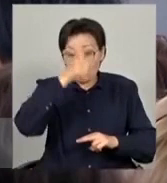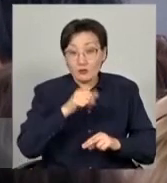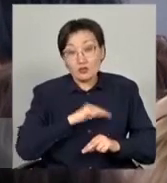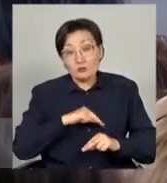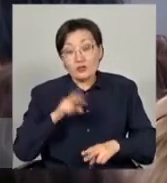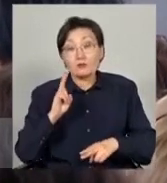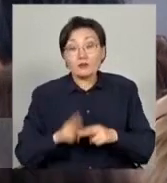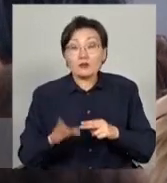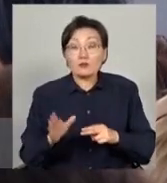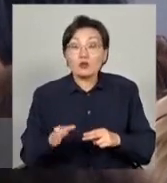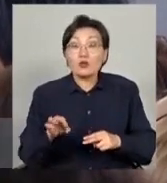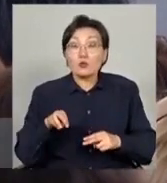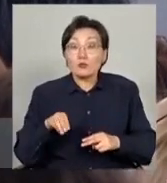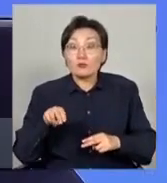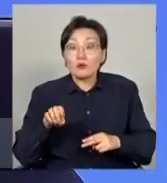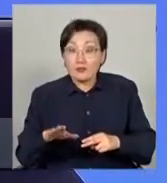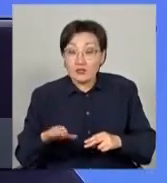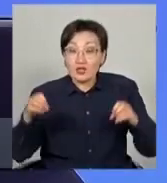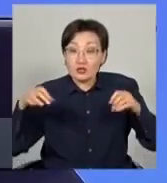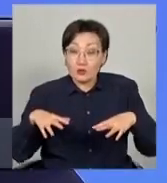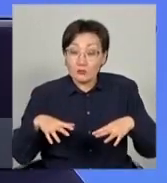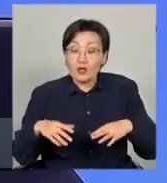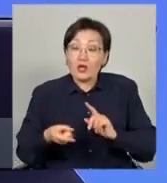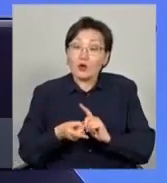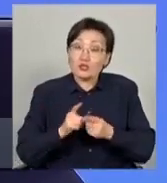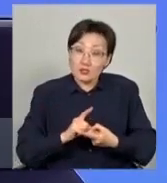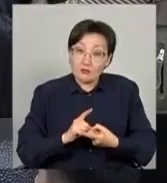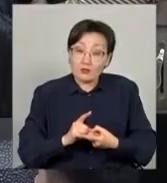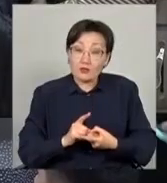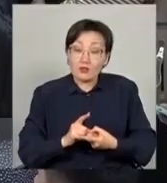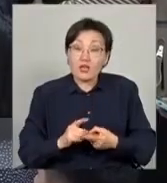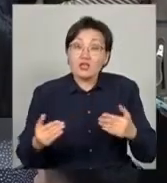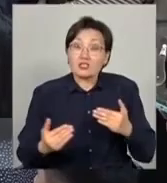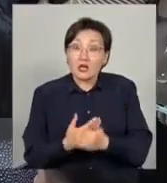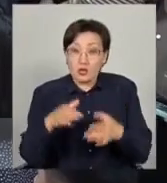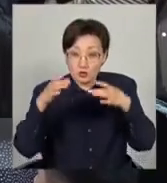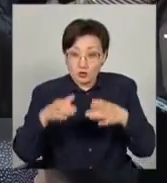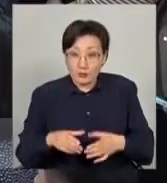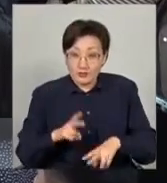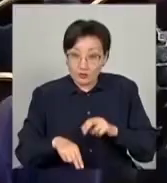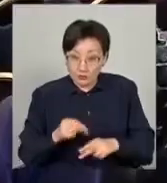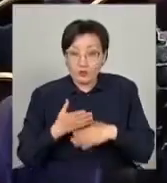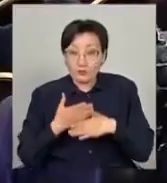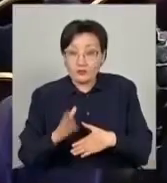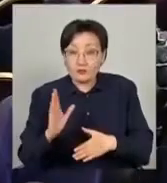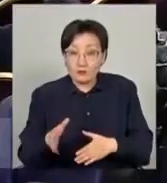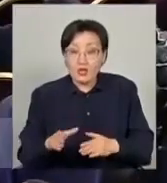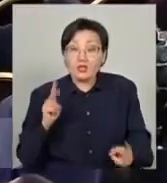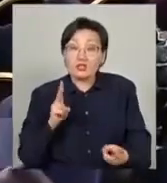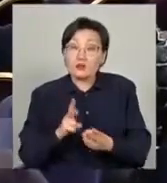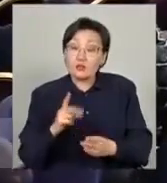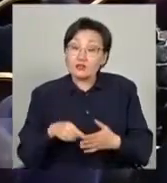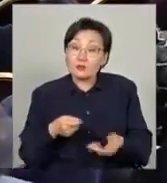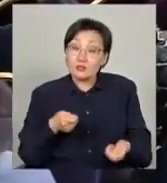бітіреміз. Өтепов оны енді орнына келтіріп, лампаларды ауыстырып, жаңа столбыларды қойып береміз. Рахмет. Кездесуде